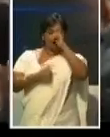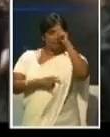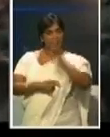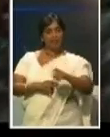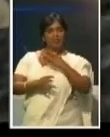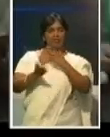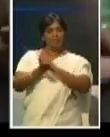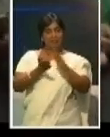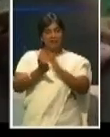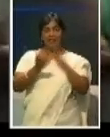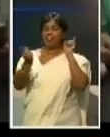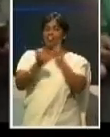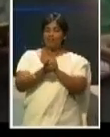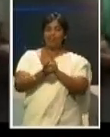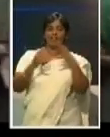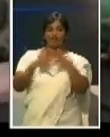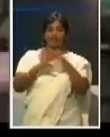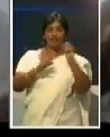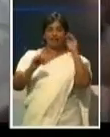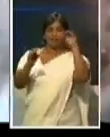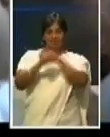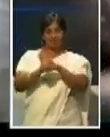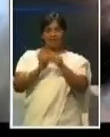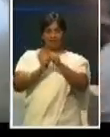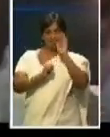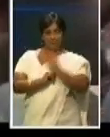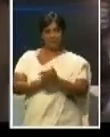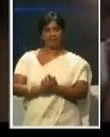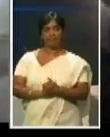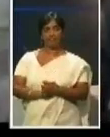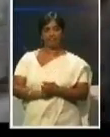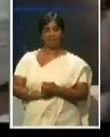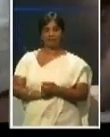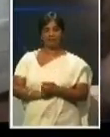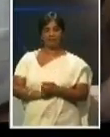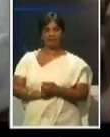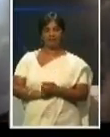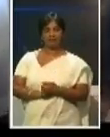සහ ආධාරකරුවන් අතර හමුව වොක්ෂෝල් වීදියේ කාර්යාලයේදී පැවැත්ුණා.